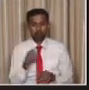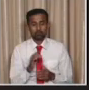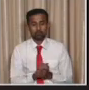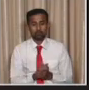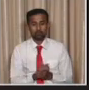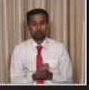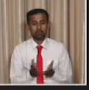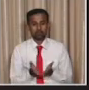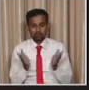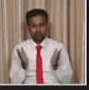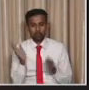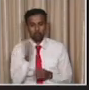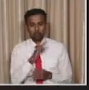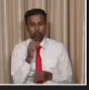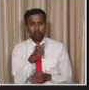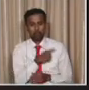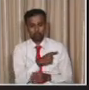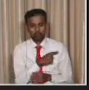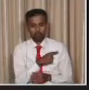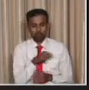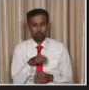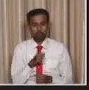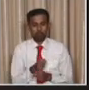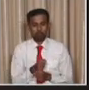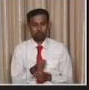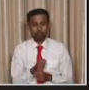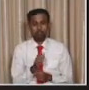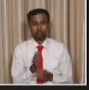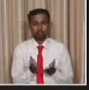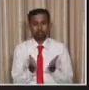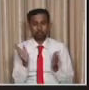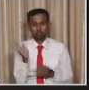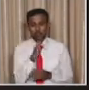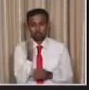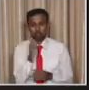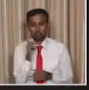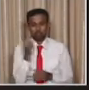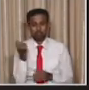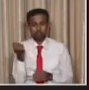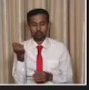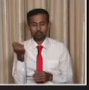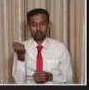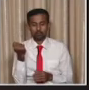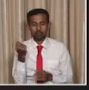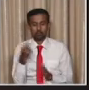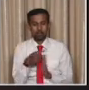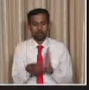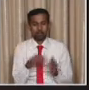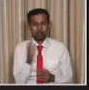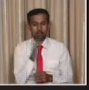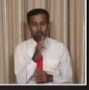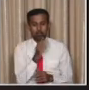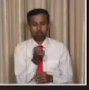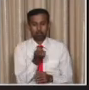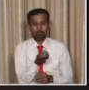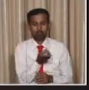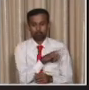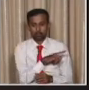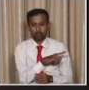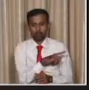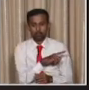මන්ත්‍රීතුමනේ ඉන්දියාවේ හුලම් වලට දැන් මේ ආණ්ඩුව යටත ඉන්දියාවේ හුලම් වලට එක මිලකොත් ලංකාවේ හුලම් වලට තව